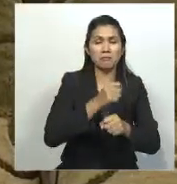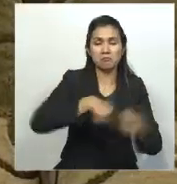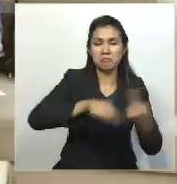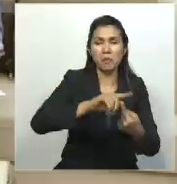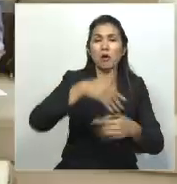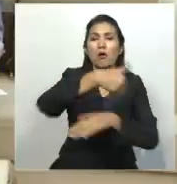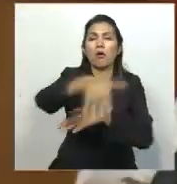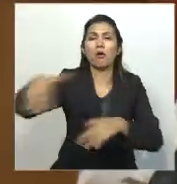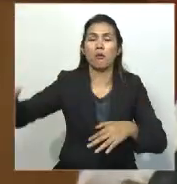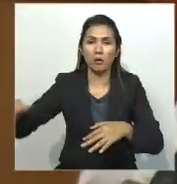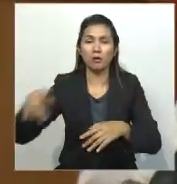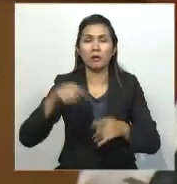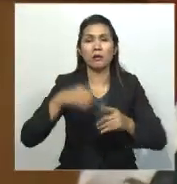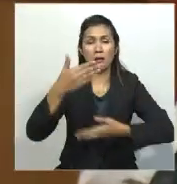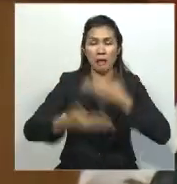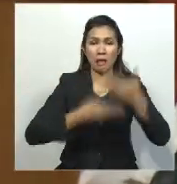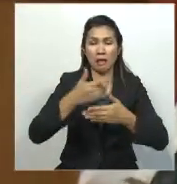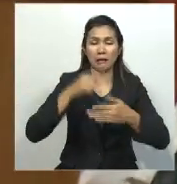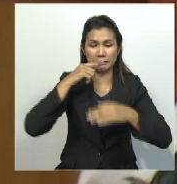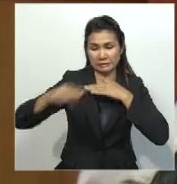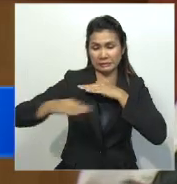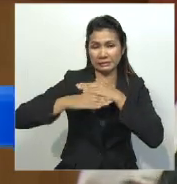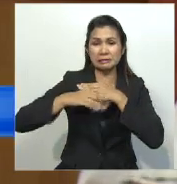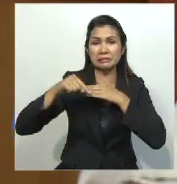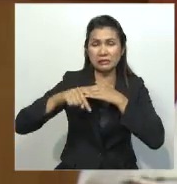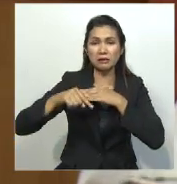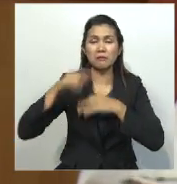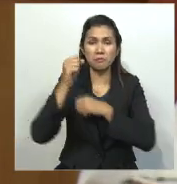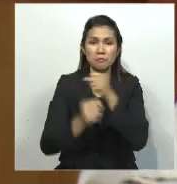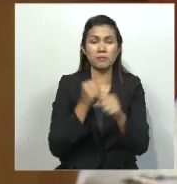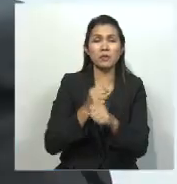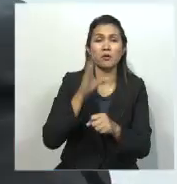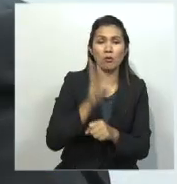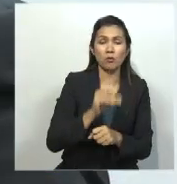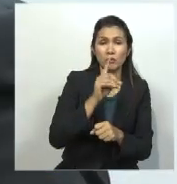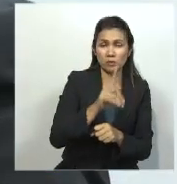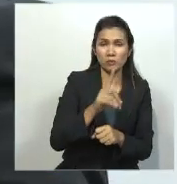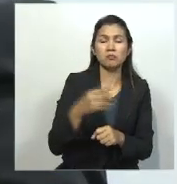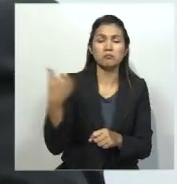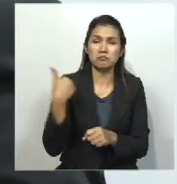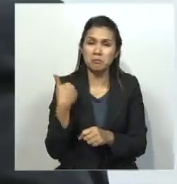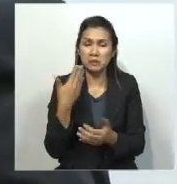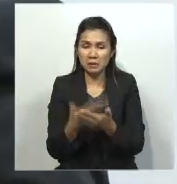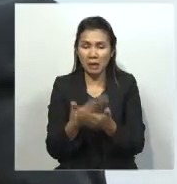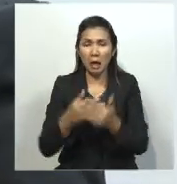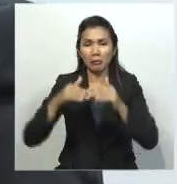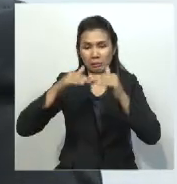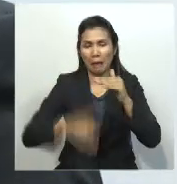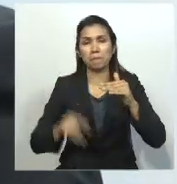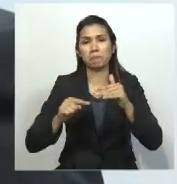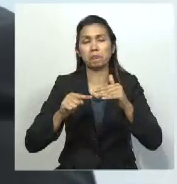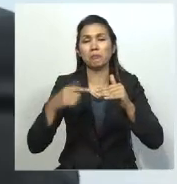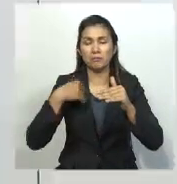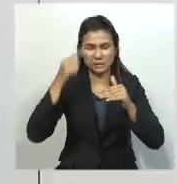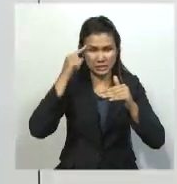บ้านมากขึ้นทำให้มูลค่าการค้าชายแดนและผ่านแดนของไทยทั้งปี2561มีมูลค่าต่ำกว่าเป้าหมาย